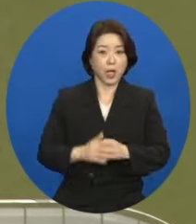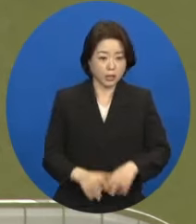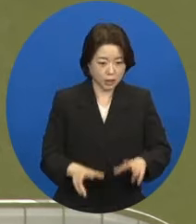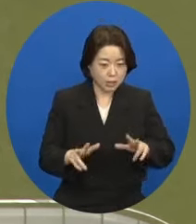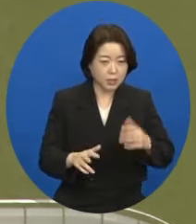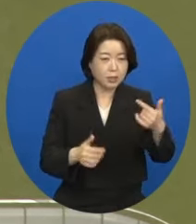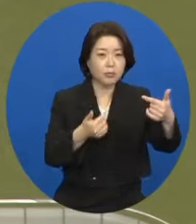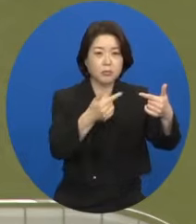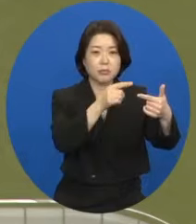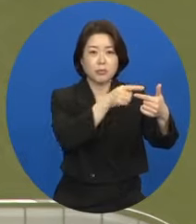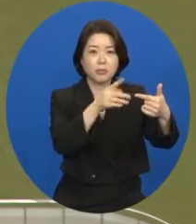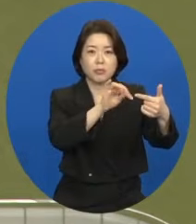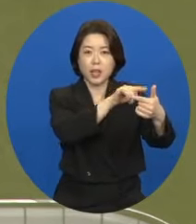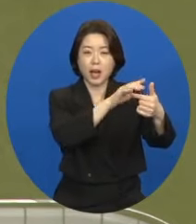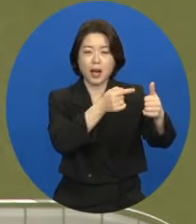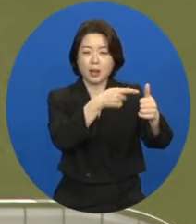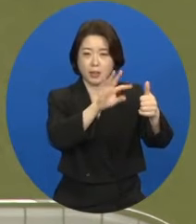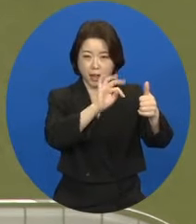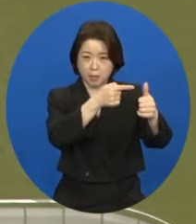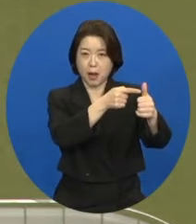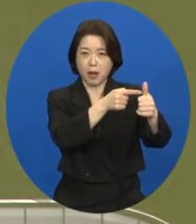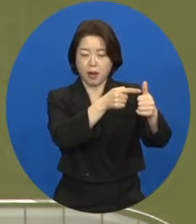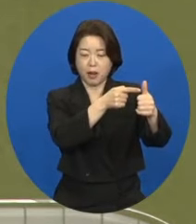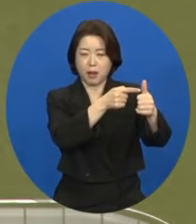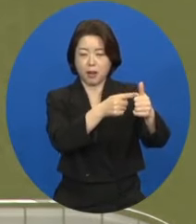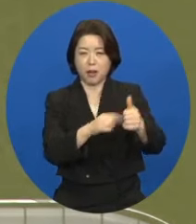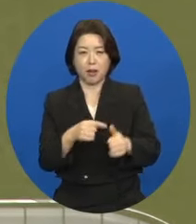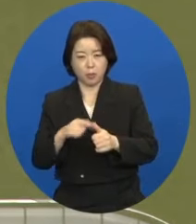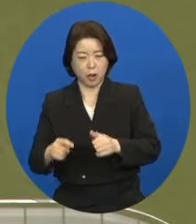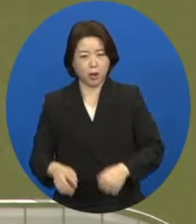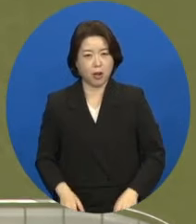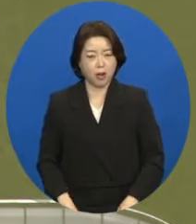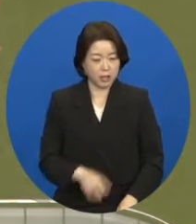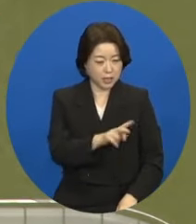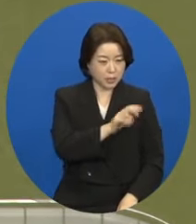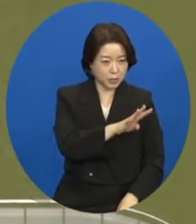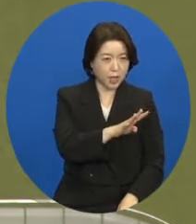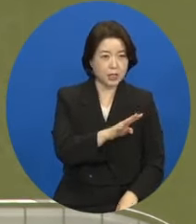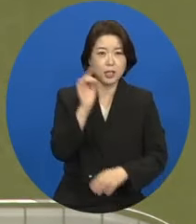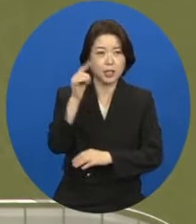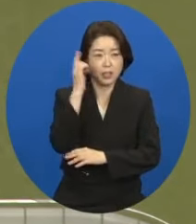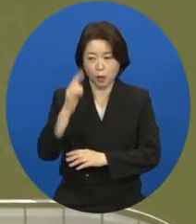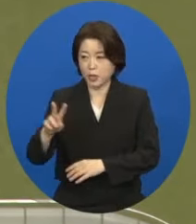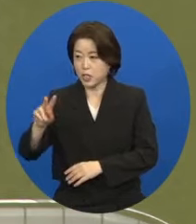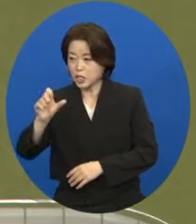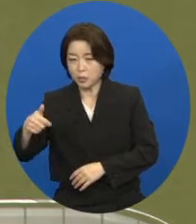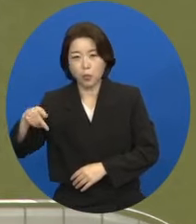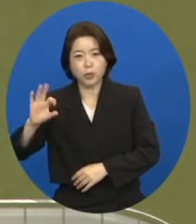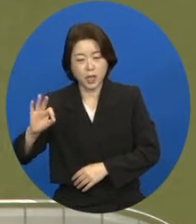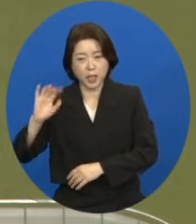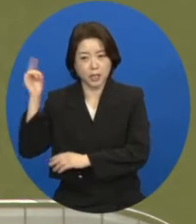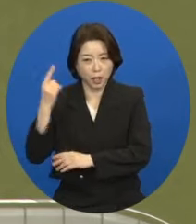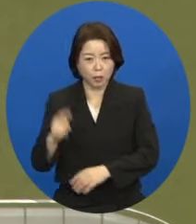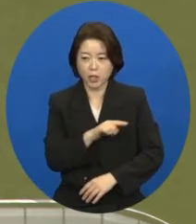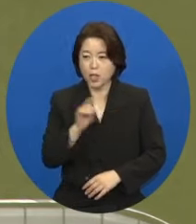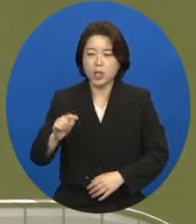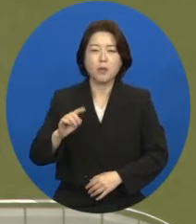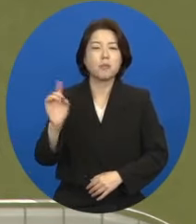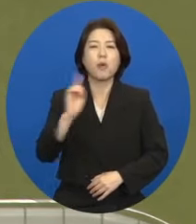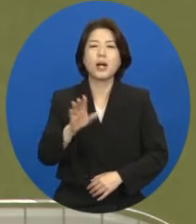질문은요, 24장의 다윗이 진짜 모습일까요? 25장의 오늘의 이 모습이 진짜일까요? 24장이다,